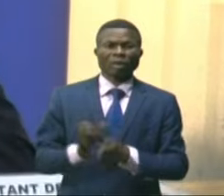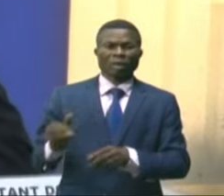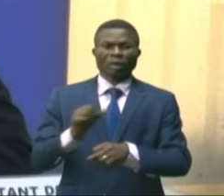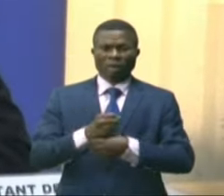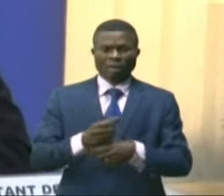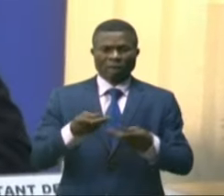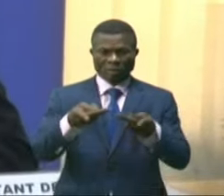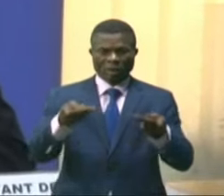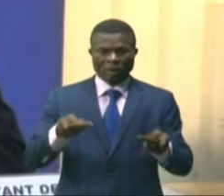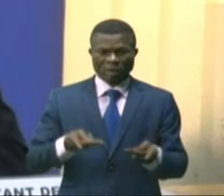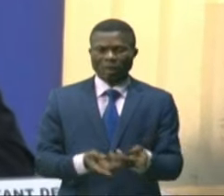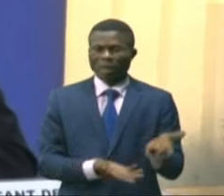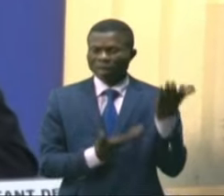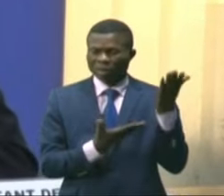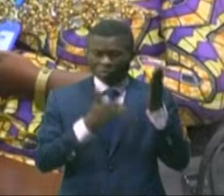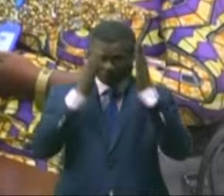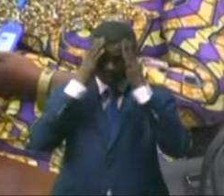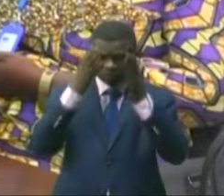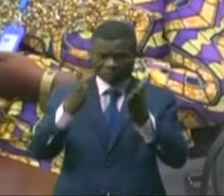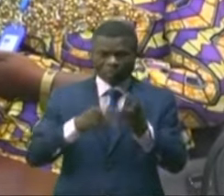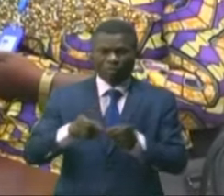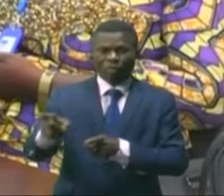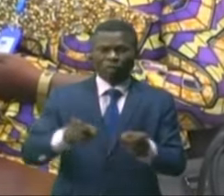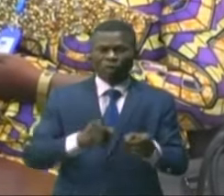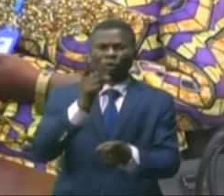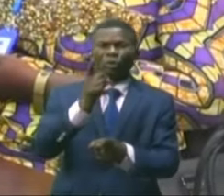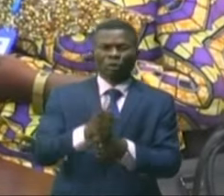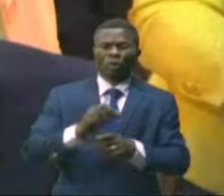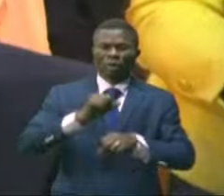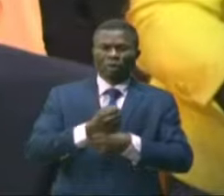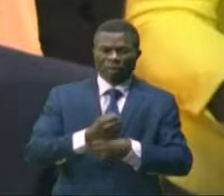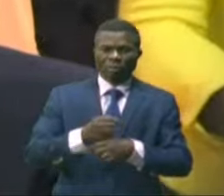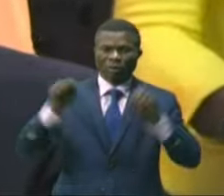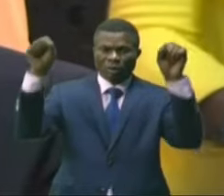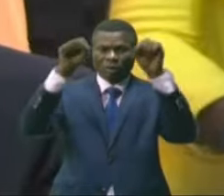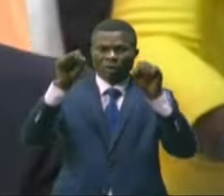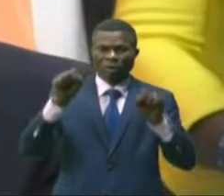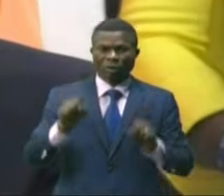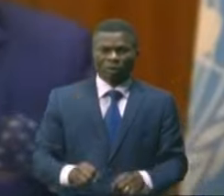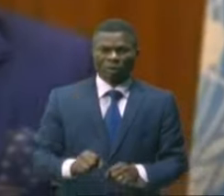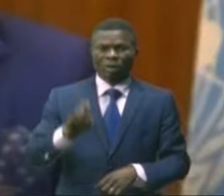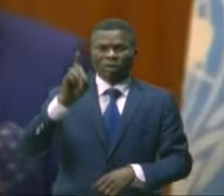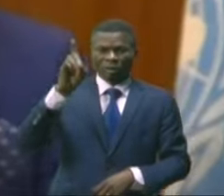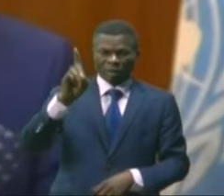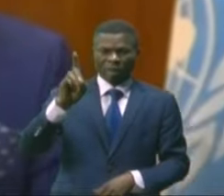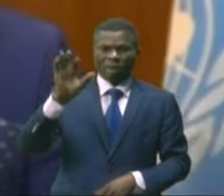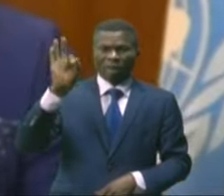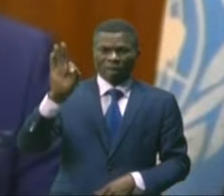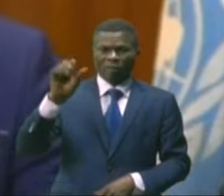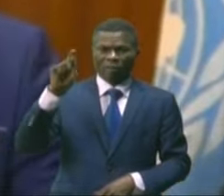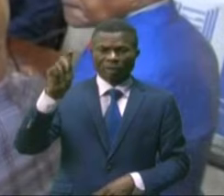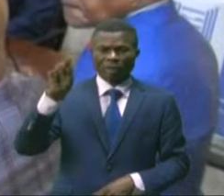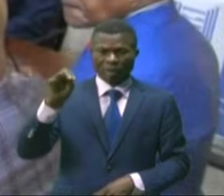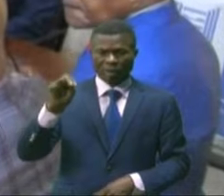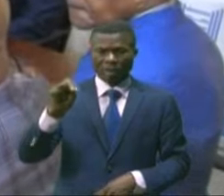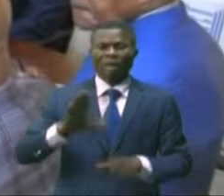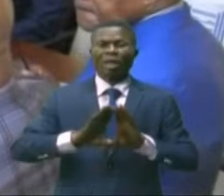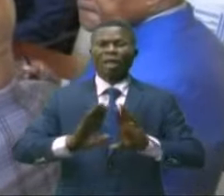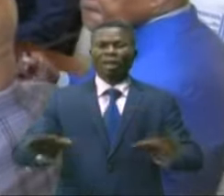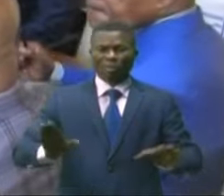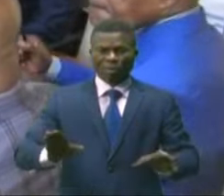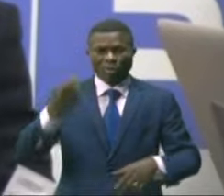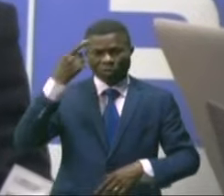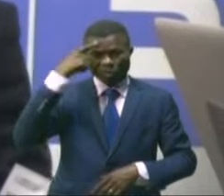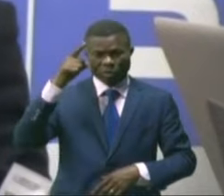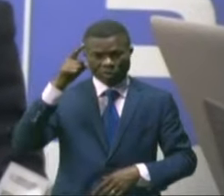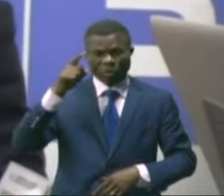la stratégie se reposant sur des axes qui visent à créer des systèmes DFTP résilients et adaptatifs